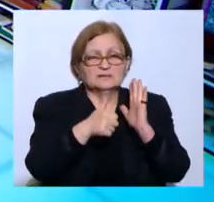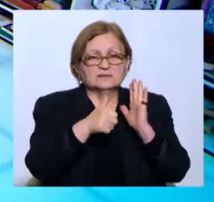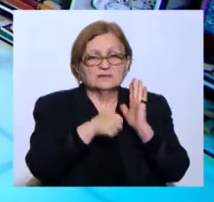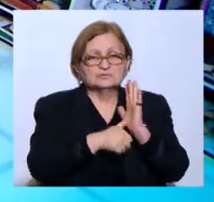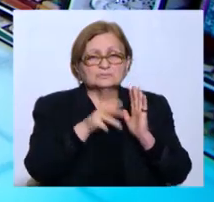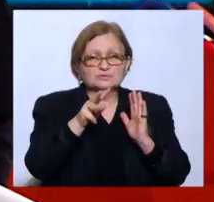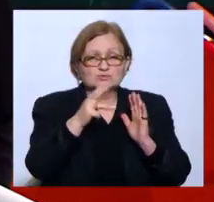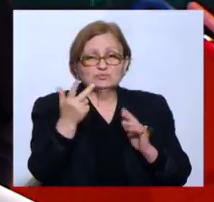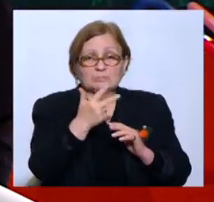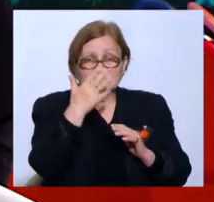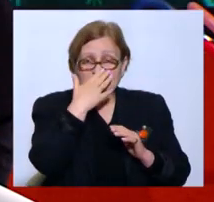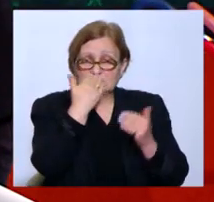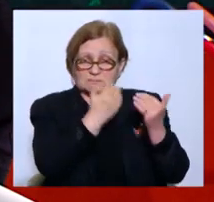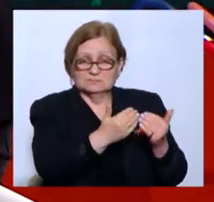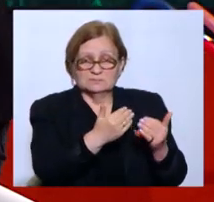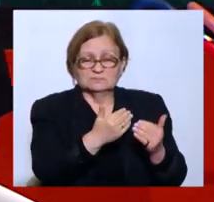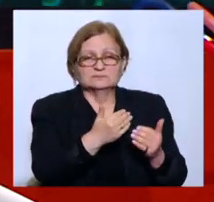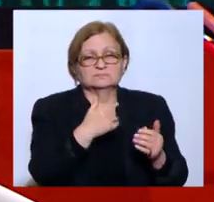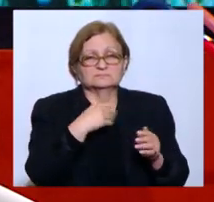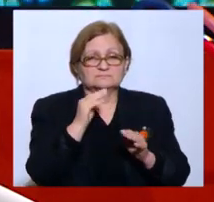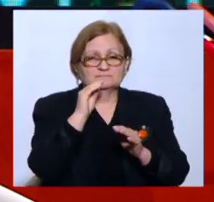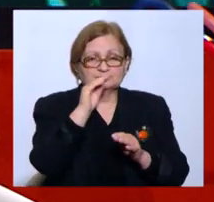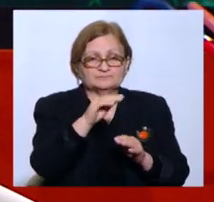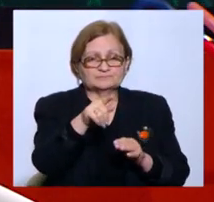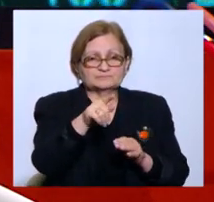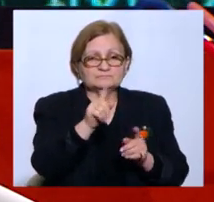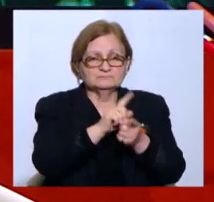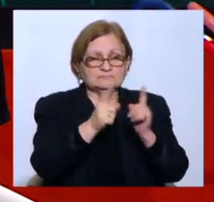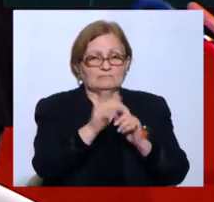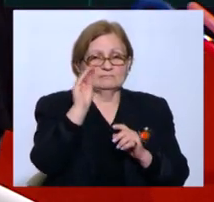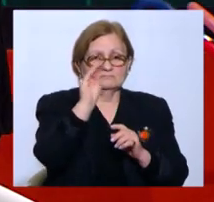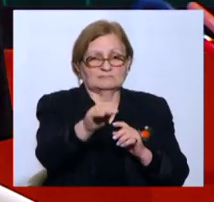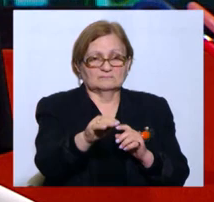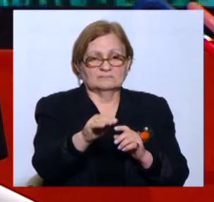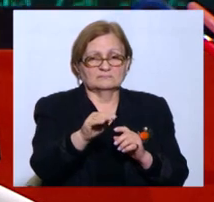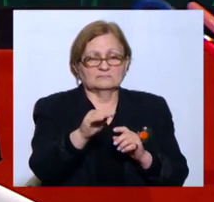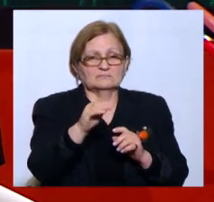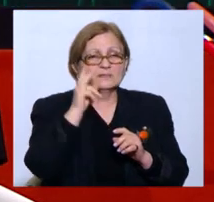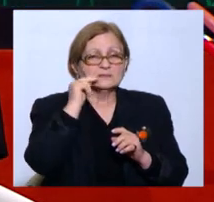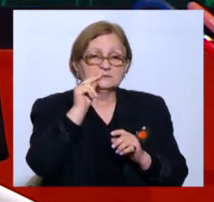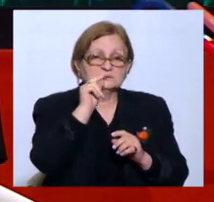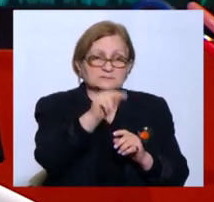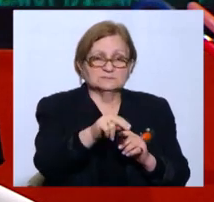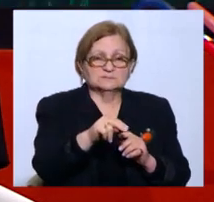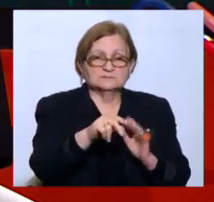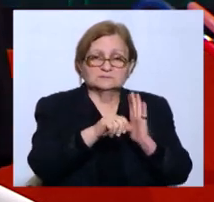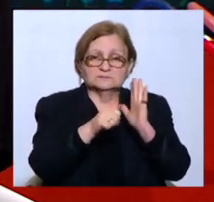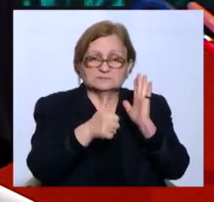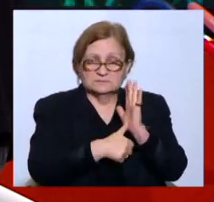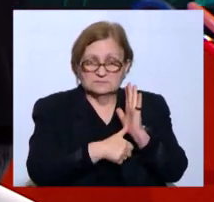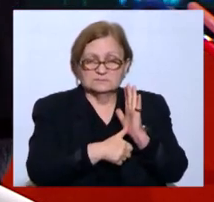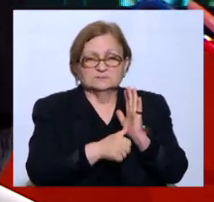ესე იგი, A მესამე უდრის A პირველს პლუს 2D, ჩავსვათ A მესამეს მაგივრად შესაბამისი რიცხვი, ესე იგი